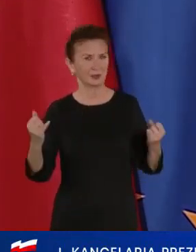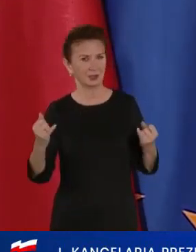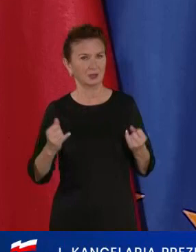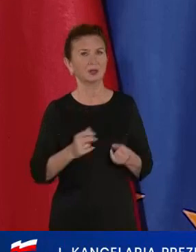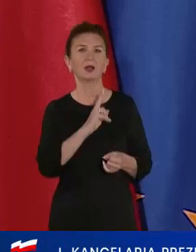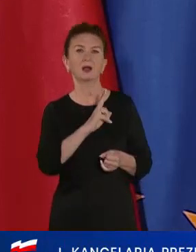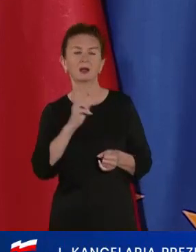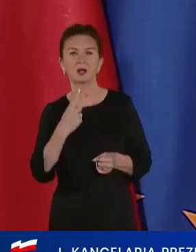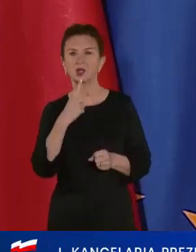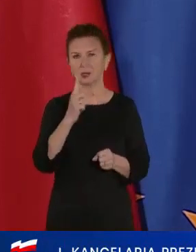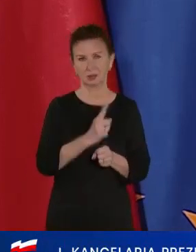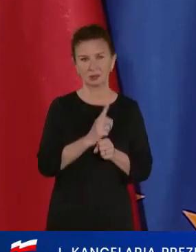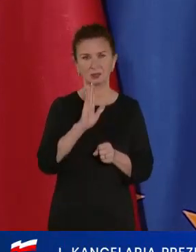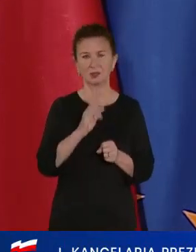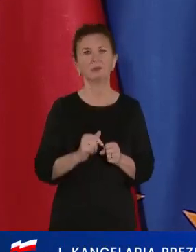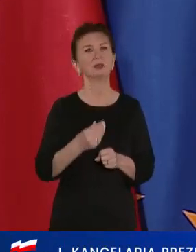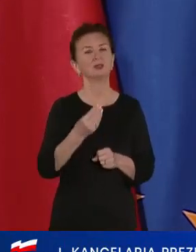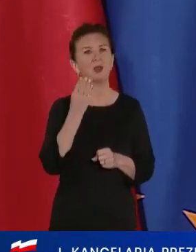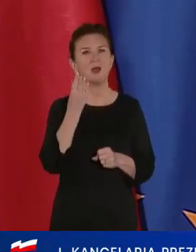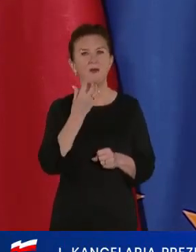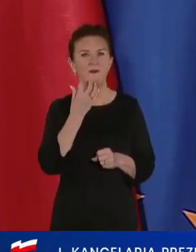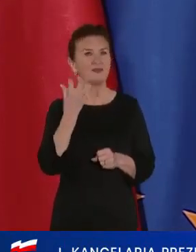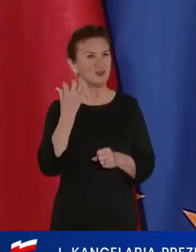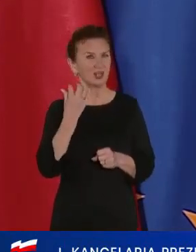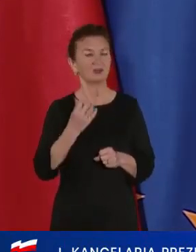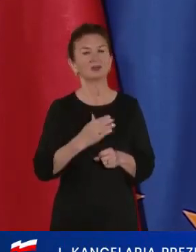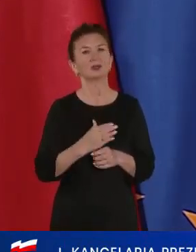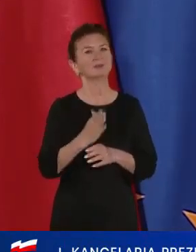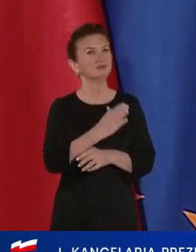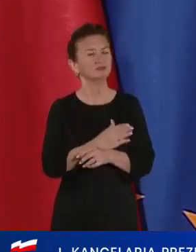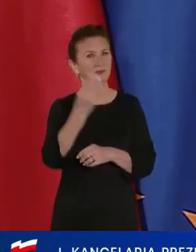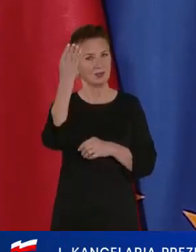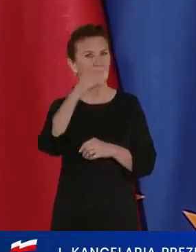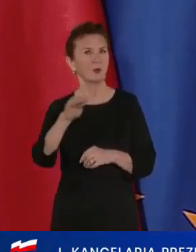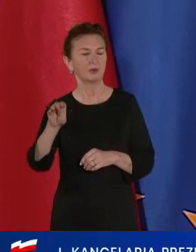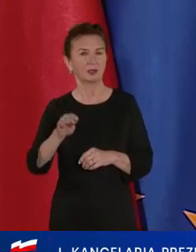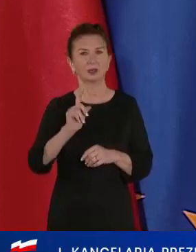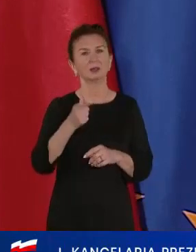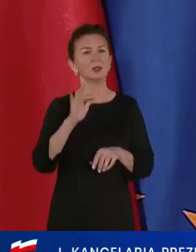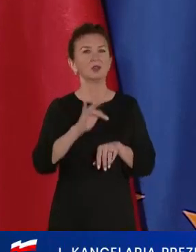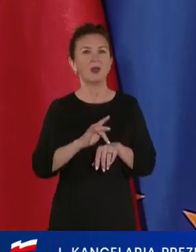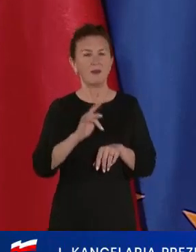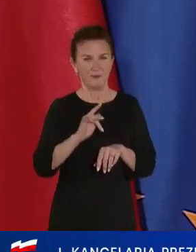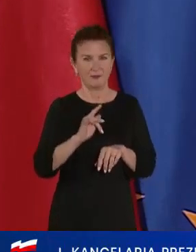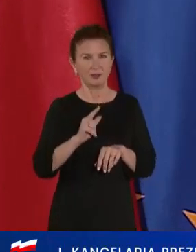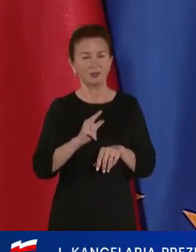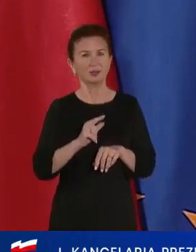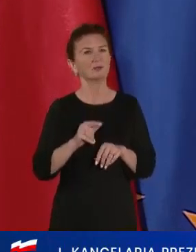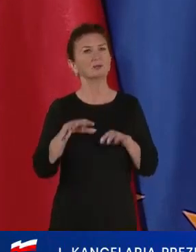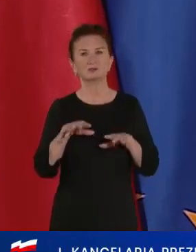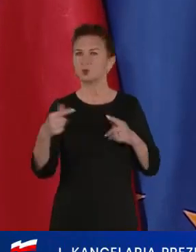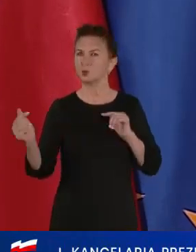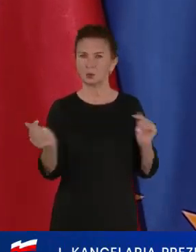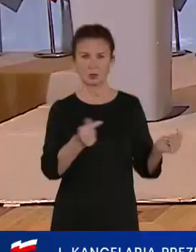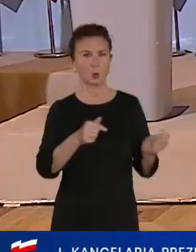kroki będą zapowiadane z wyprzedzeniem i będą efektem bardzo szerokiego dialogu. Dziękuję